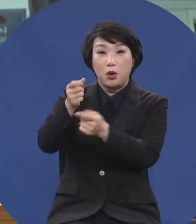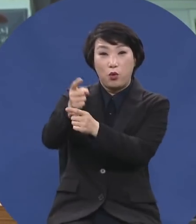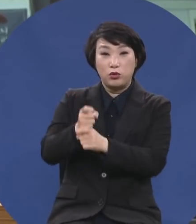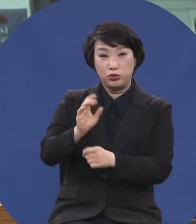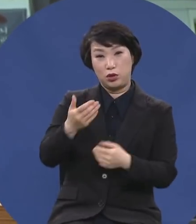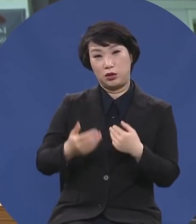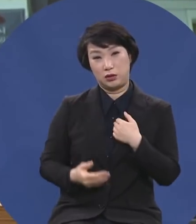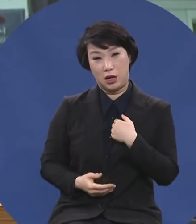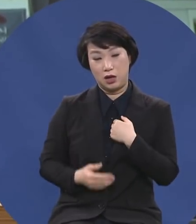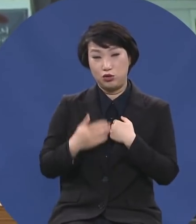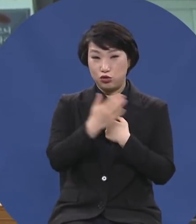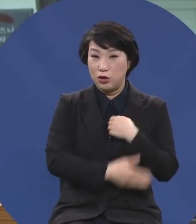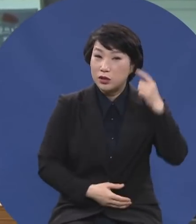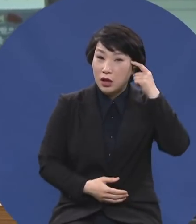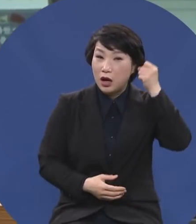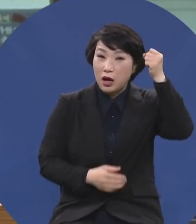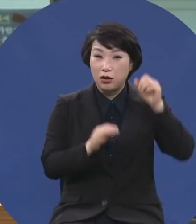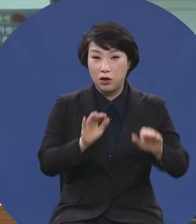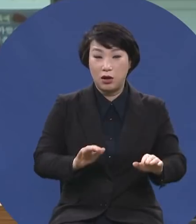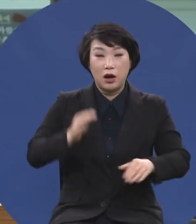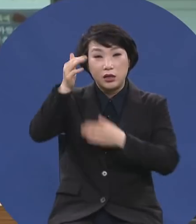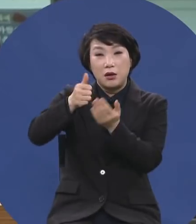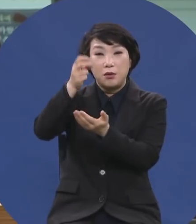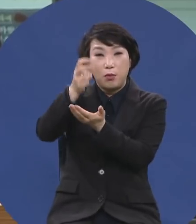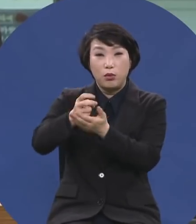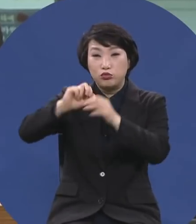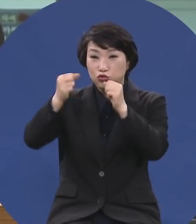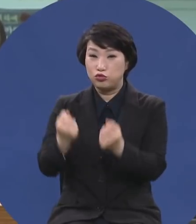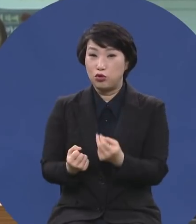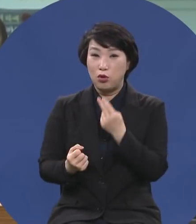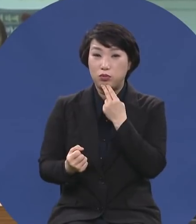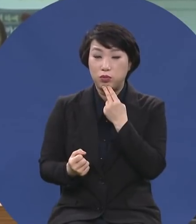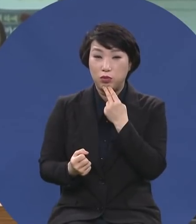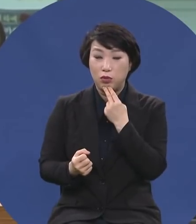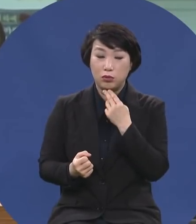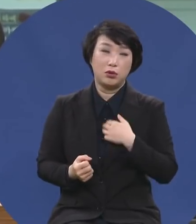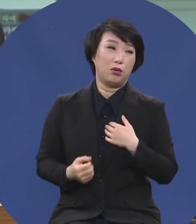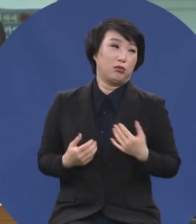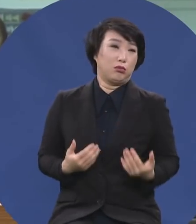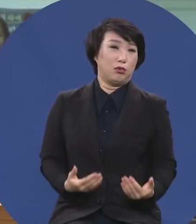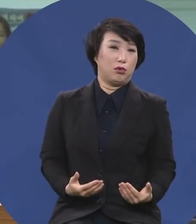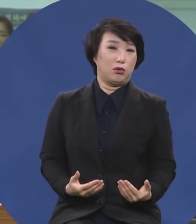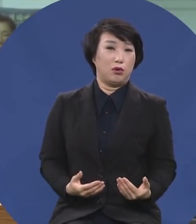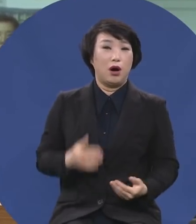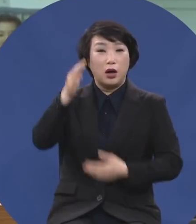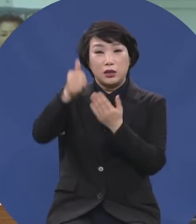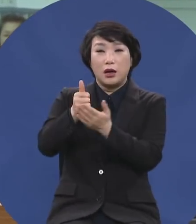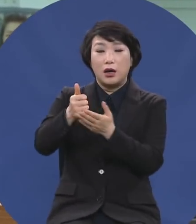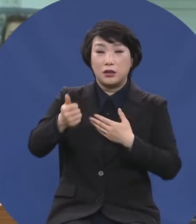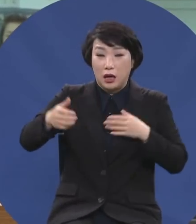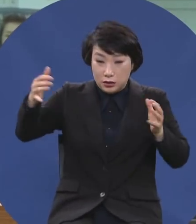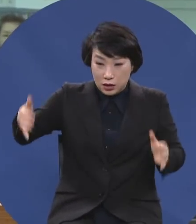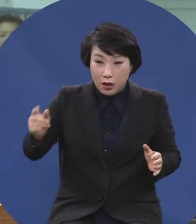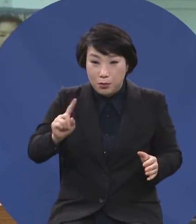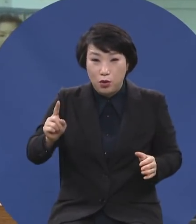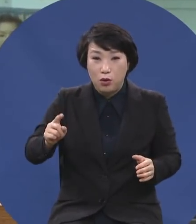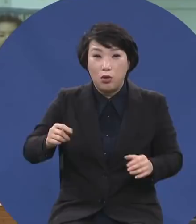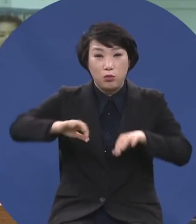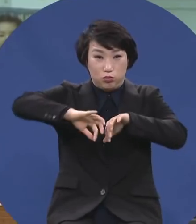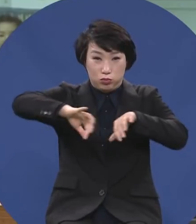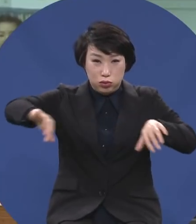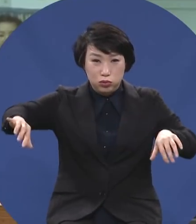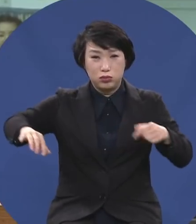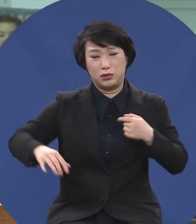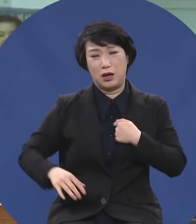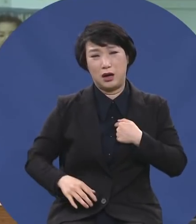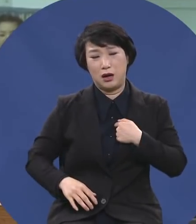원수, 육신의 생각으로 하나님의 법에 굴복할 수가 없으니 하나님과 나와는 완전히